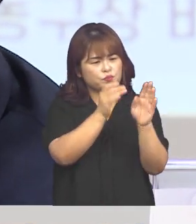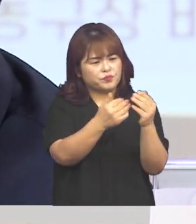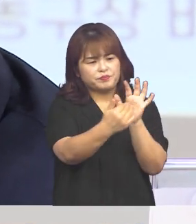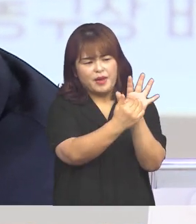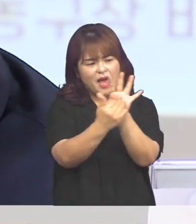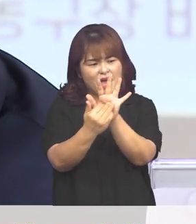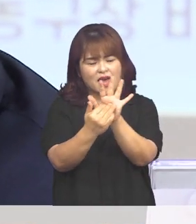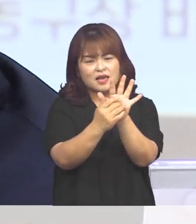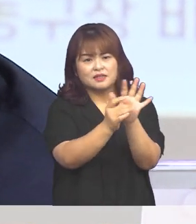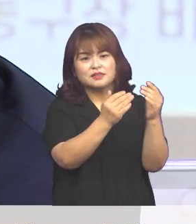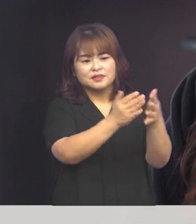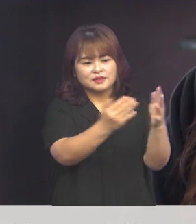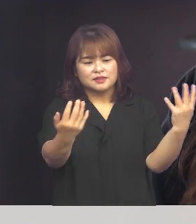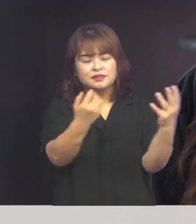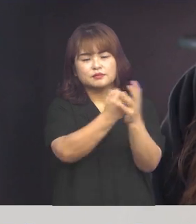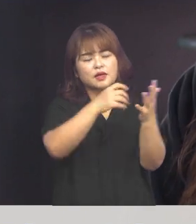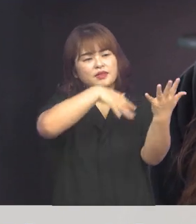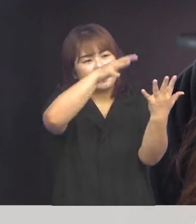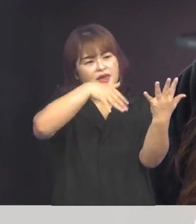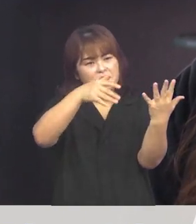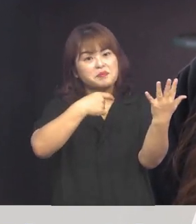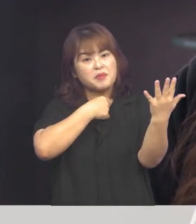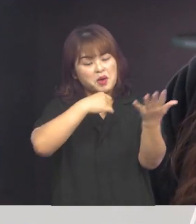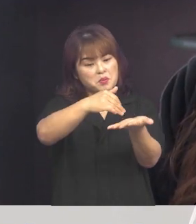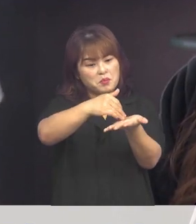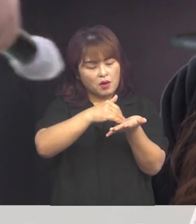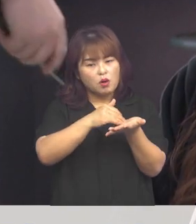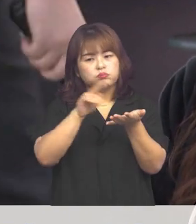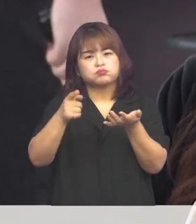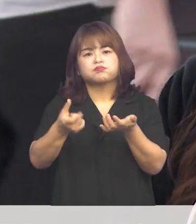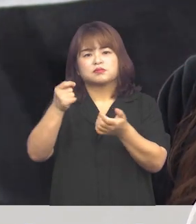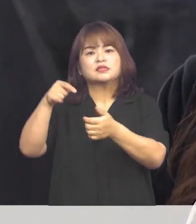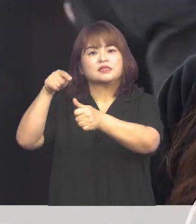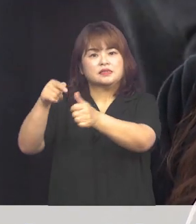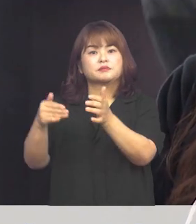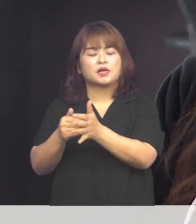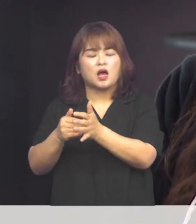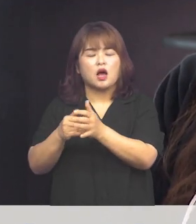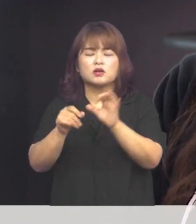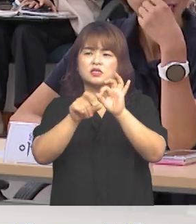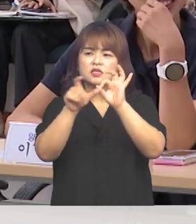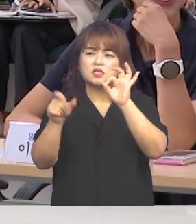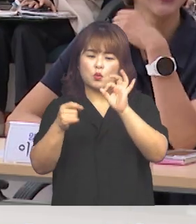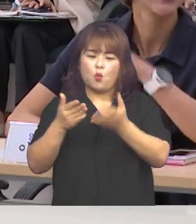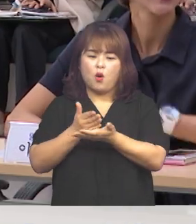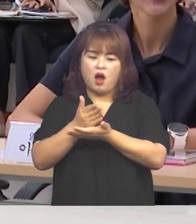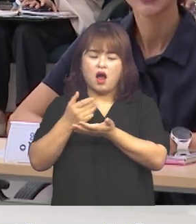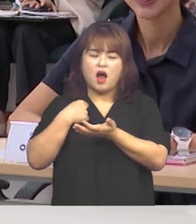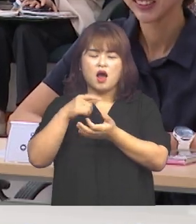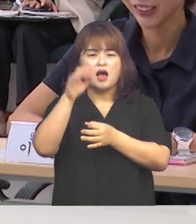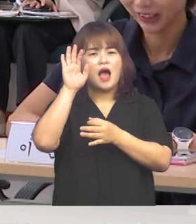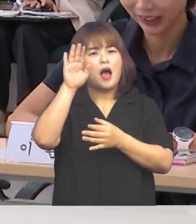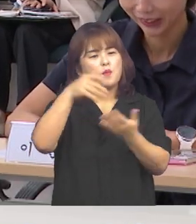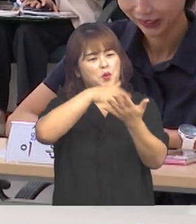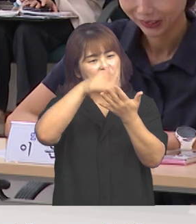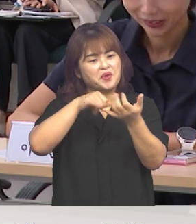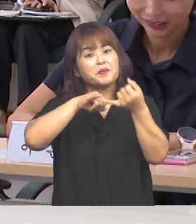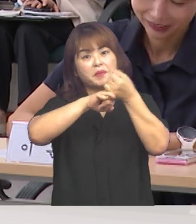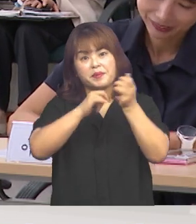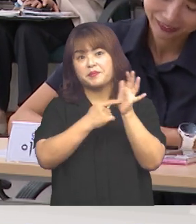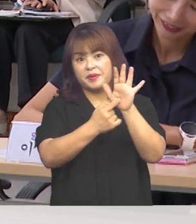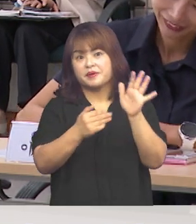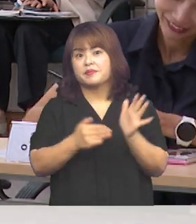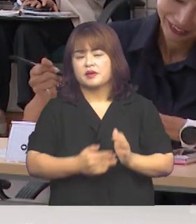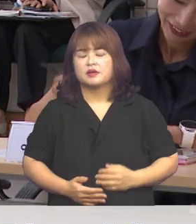도색 요청에 대해서 이 시장은 즉각 지원 조치를 취하겠다고 답했으며 해당 부서는 10월까지 도색 작업을 완료할 것을